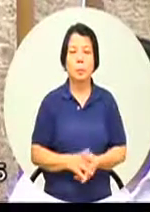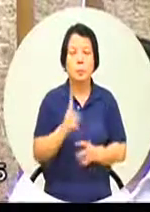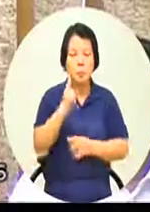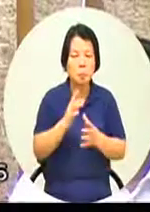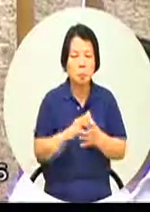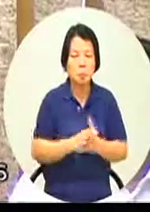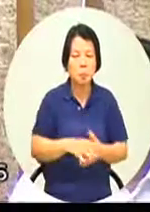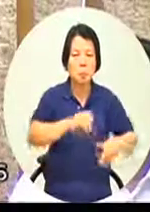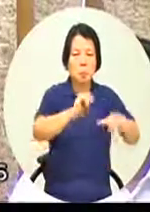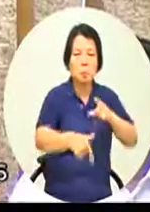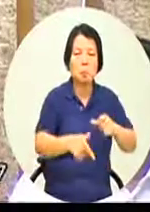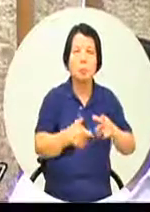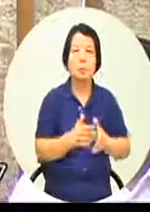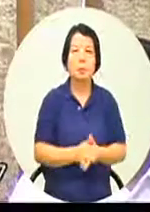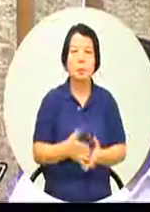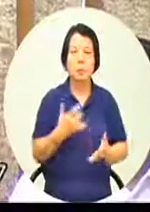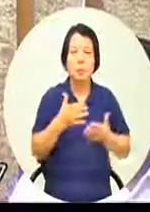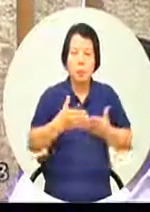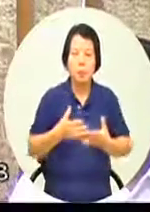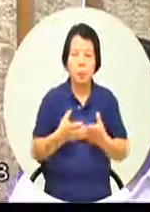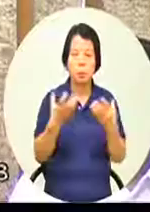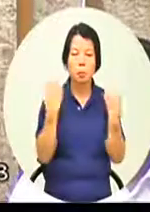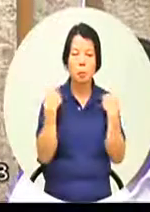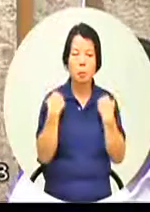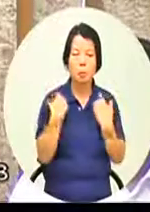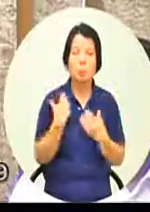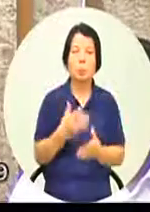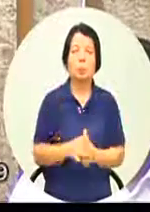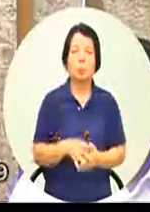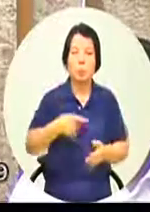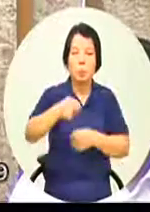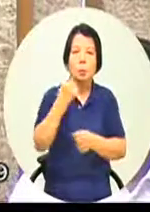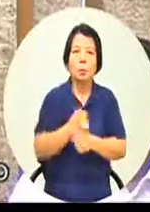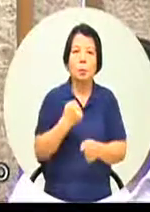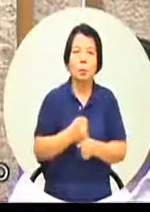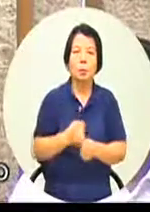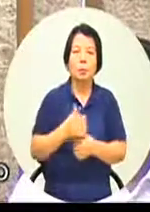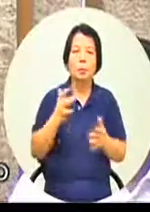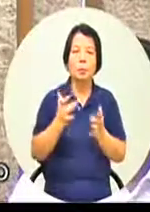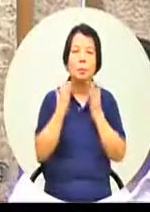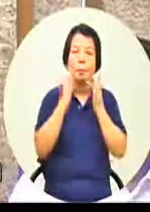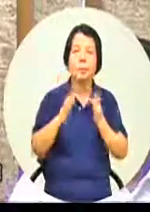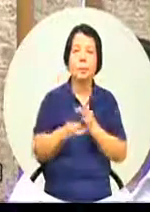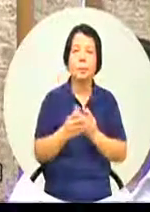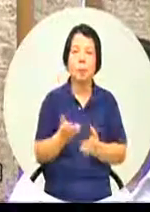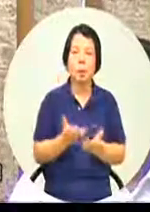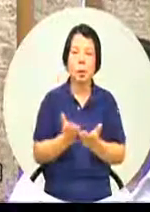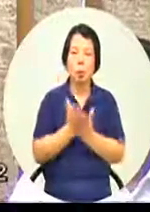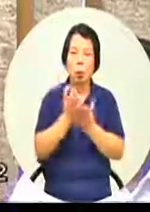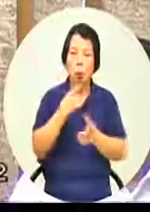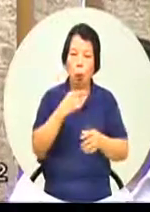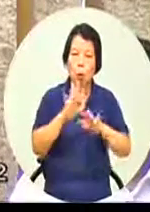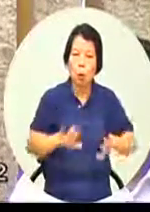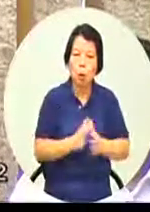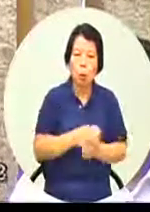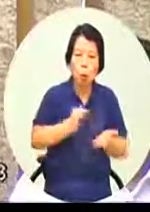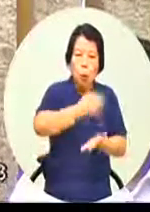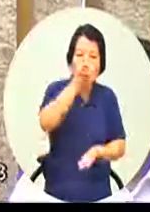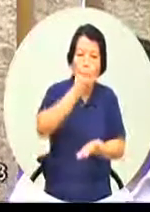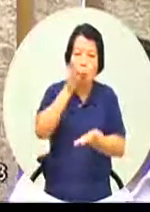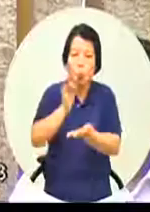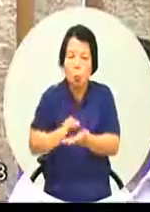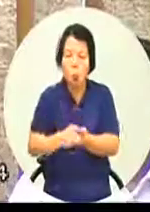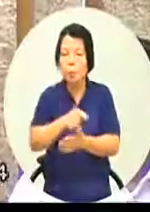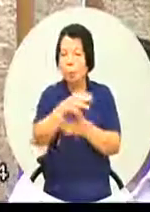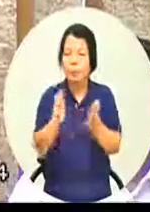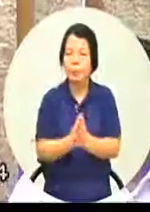够来分众来做这样的一个市场区，做出这样的一个市场区隔，有些是高单价的，有些是比较亲近于一般